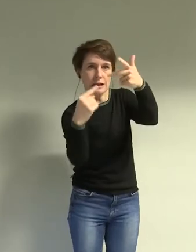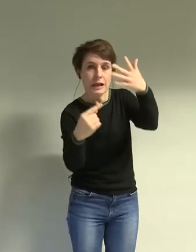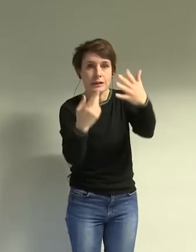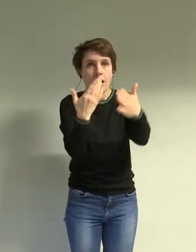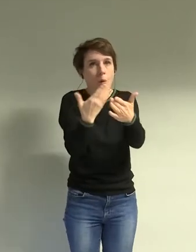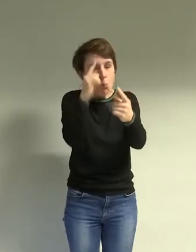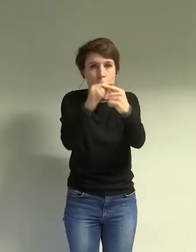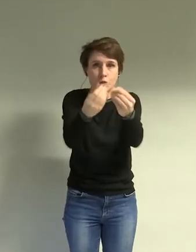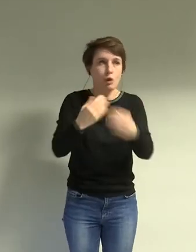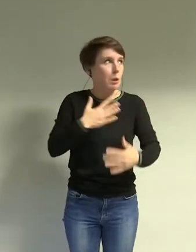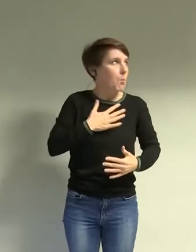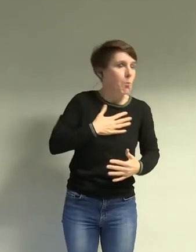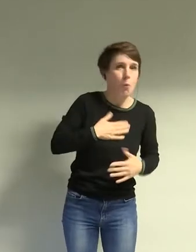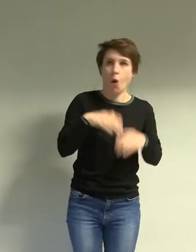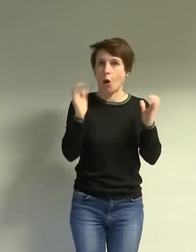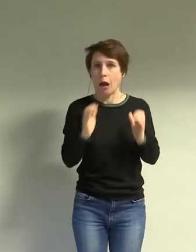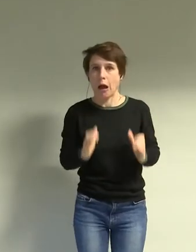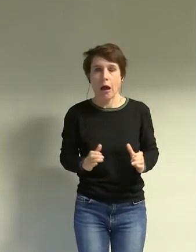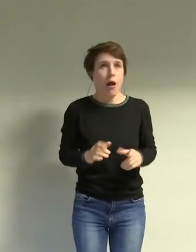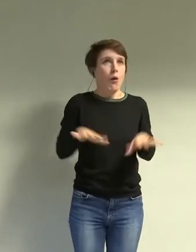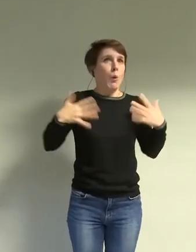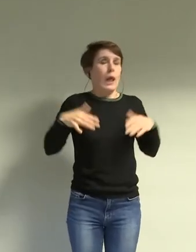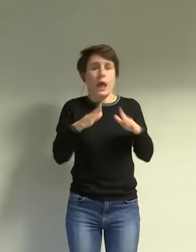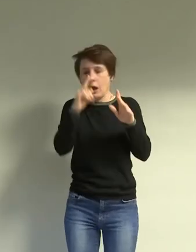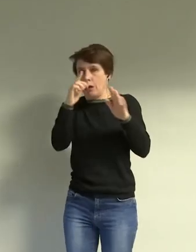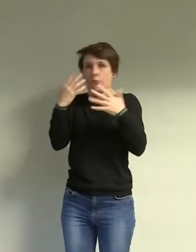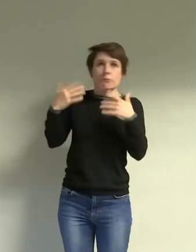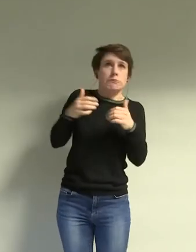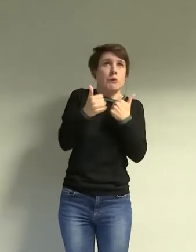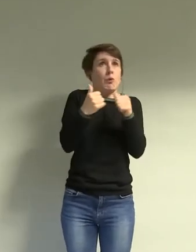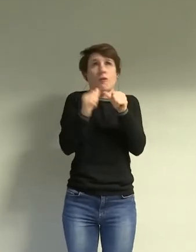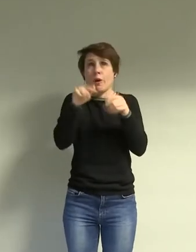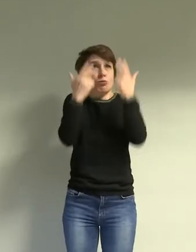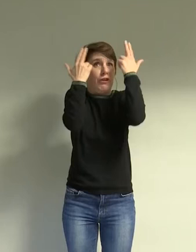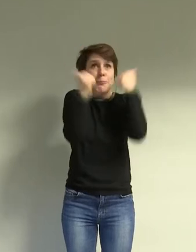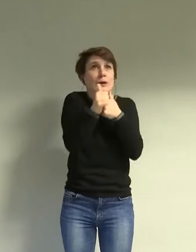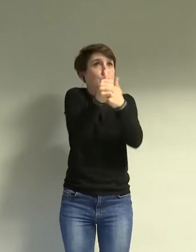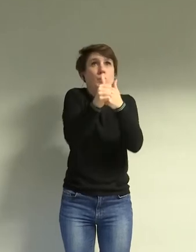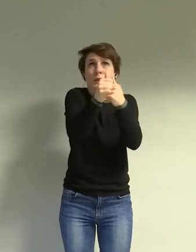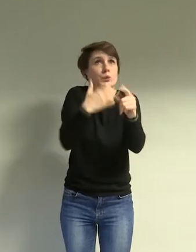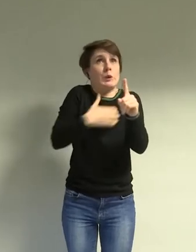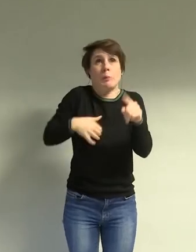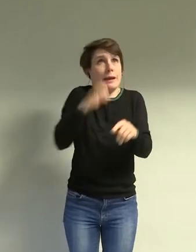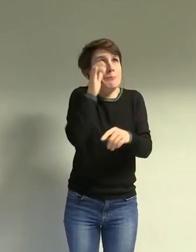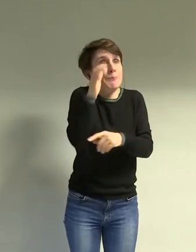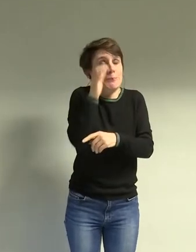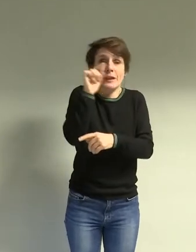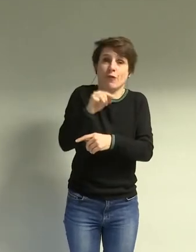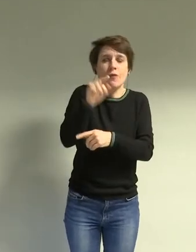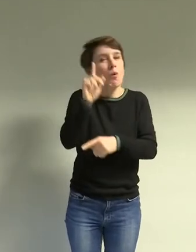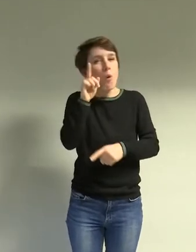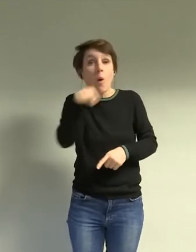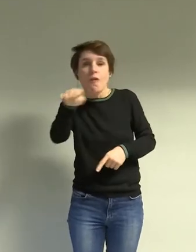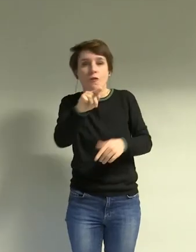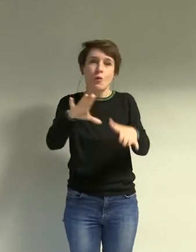dépendant de contraindre les citoyens à s'abriter derrière vous les sachant que voulais qu'ils les sachant qu'il est